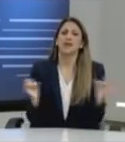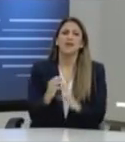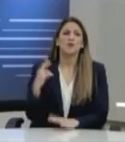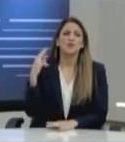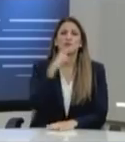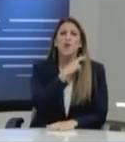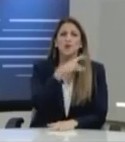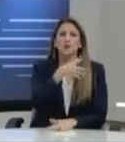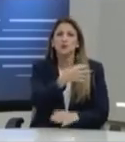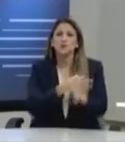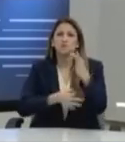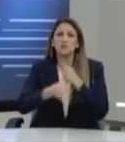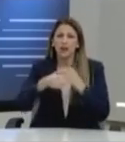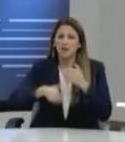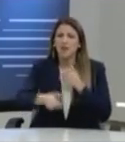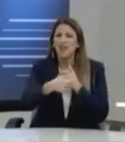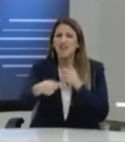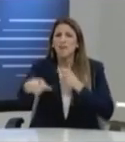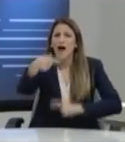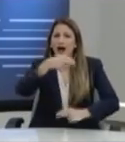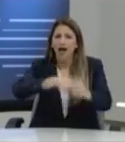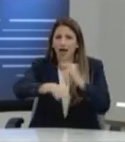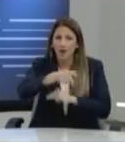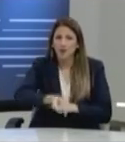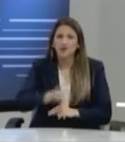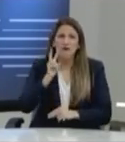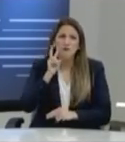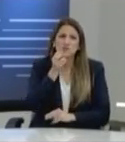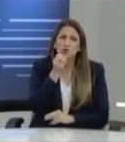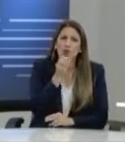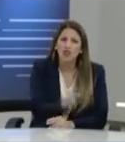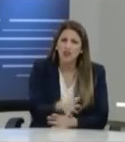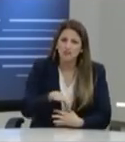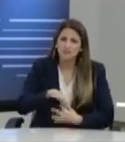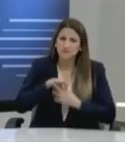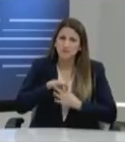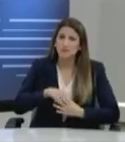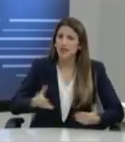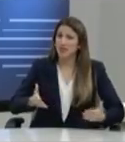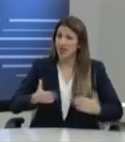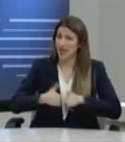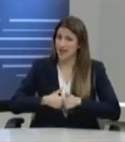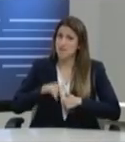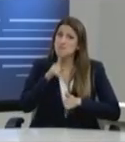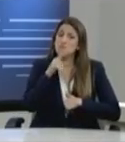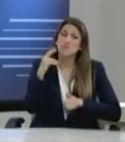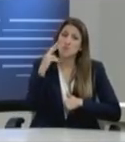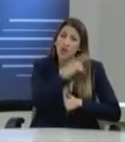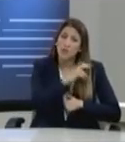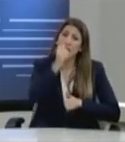για τις επόμενες εκλογές, δεν αποπνέετε κάποια ιδιαίτερη σιγουριά, ούτε εσείς, ούτε η κοινοβουλευτική σας ομάδα. Και όπως σας